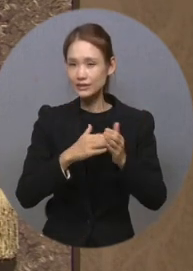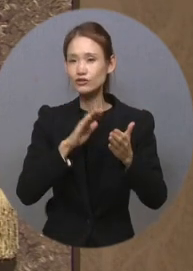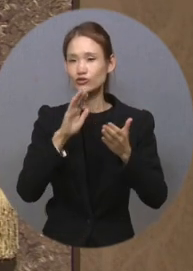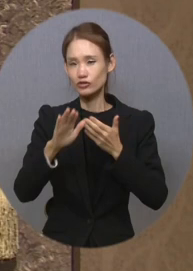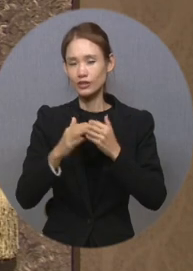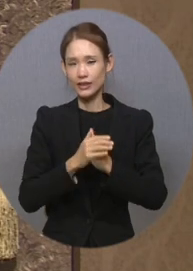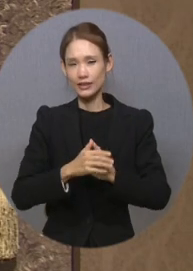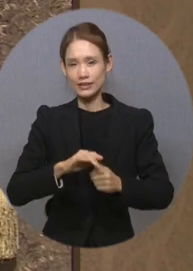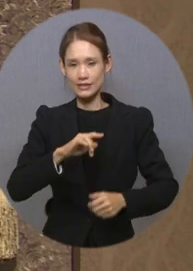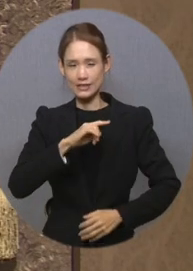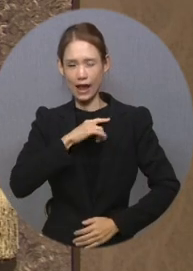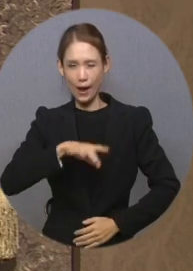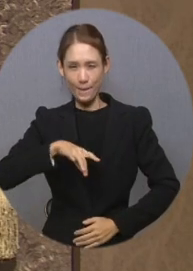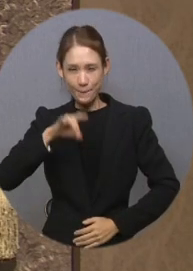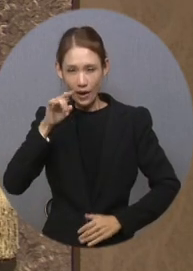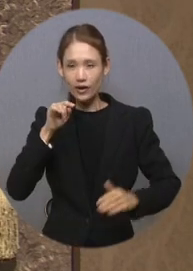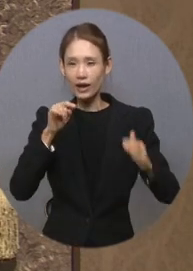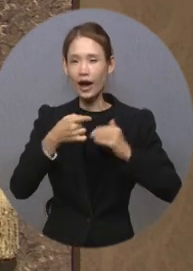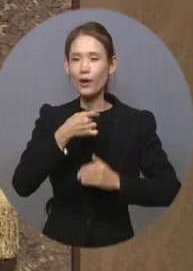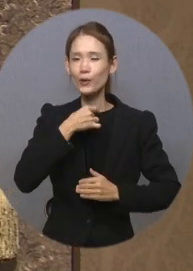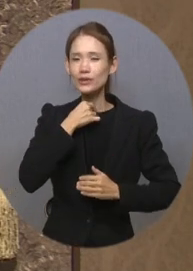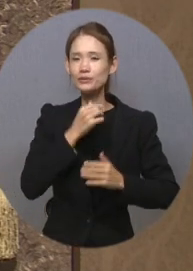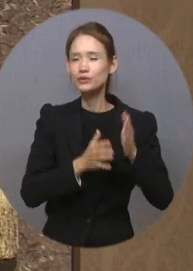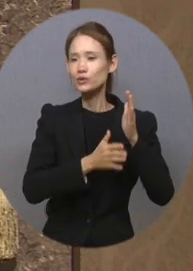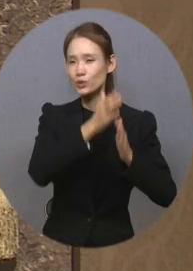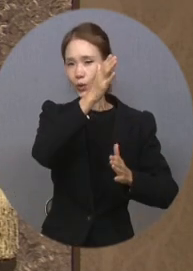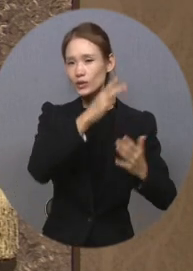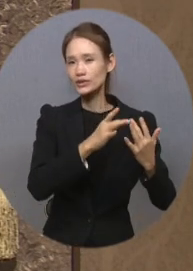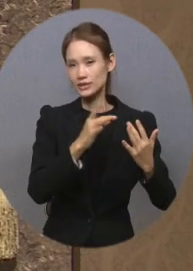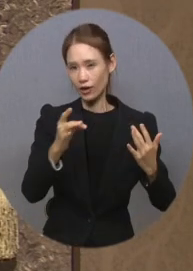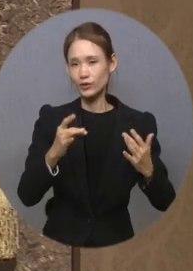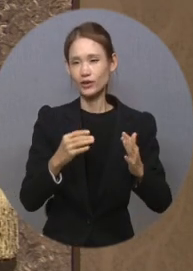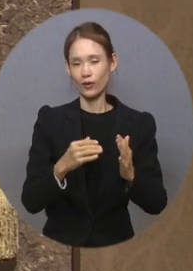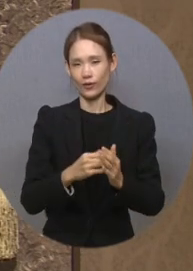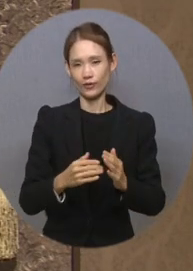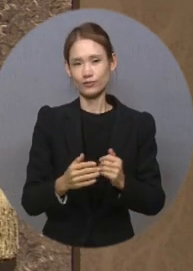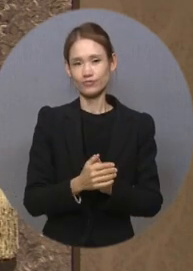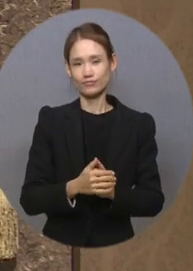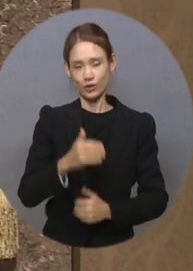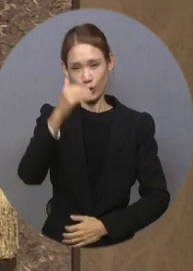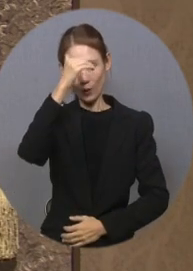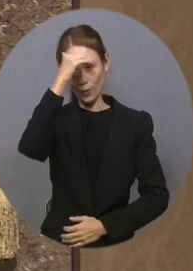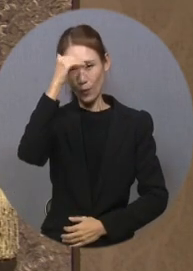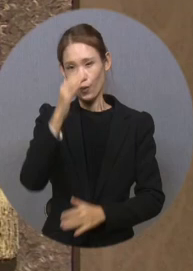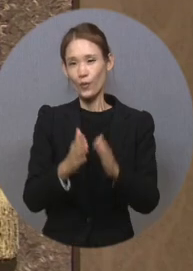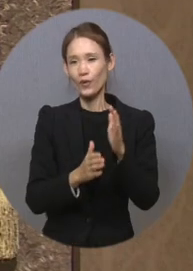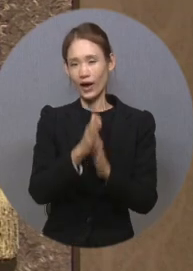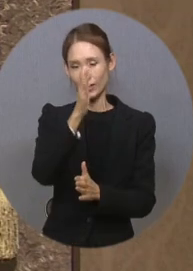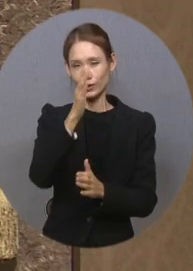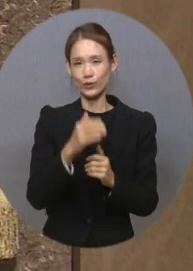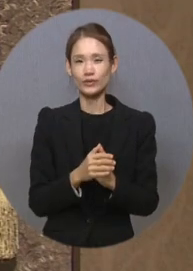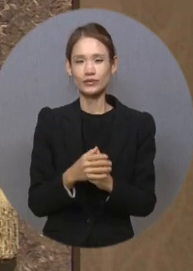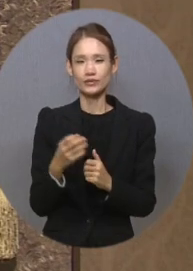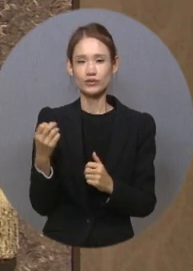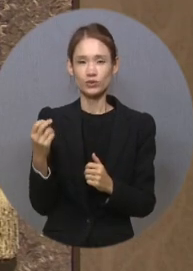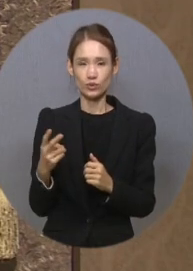가고 싶은 도시로 또 선정이 되기도 하고요. 아, 정말요. 이런 관광 도시입니다. 네. 그런가 하면은